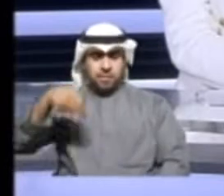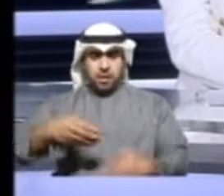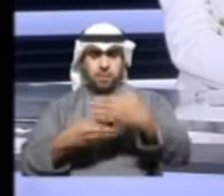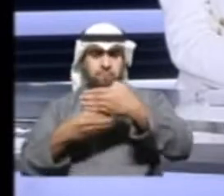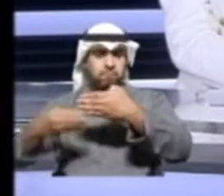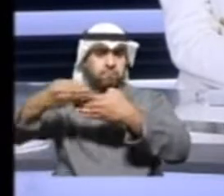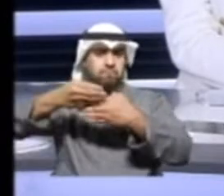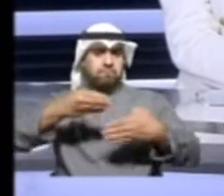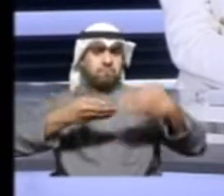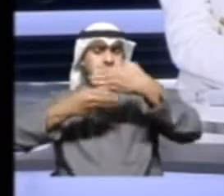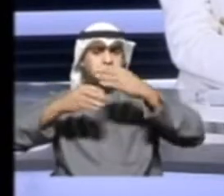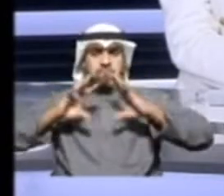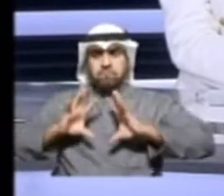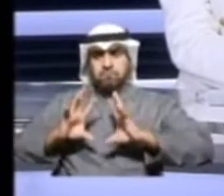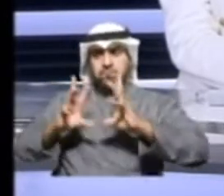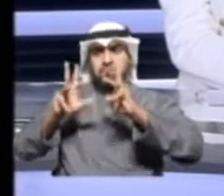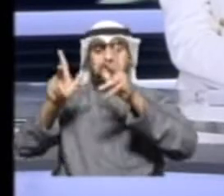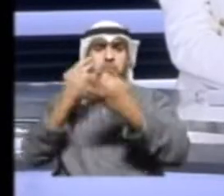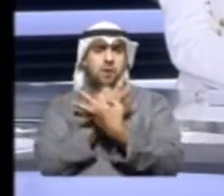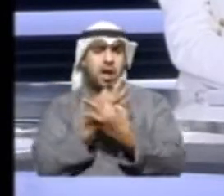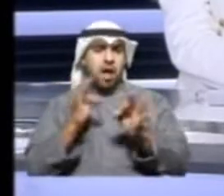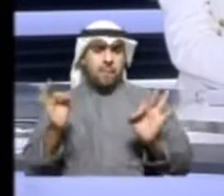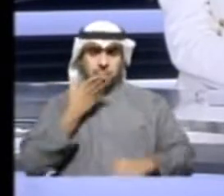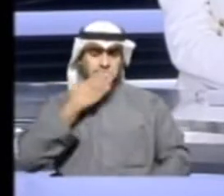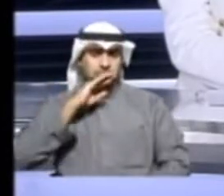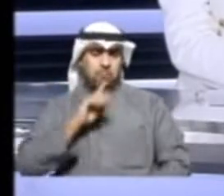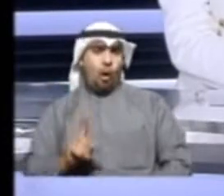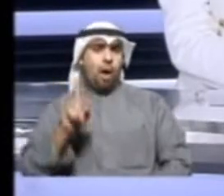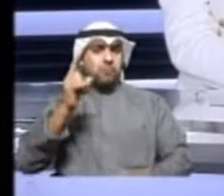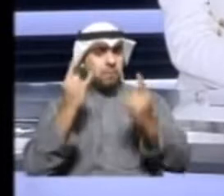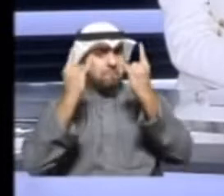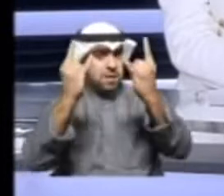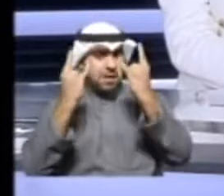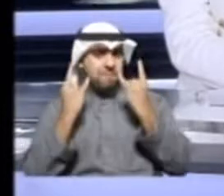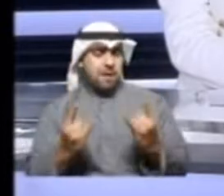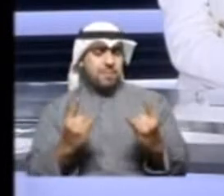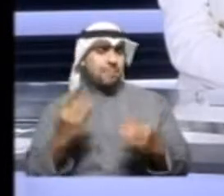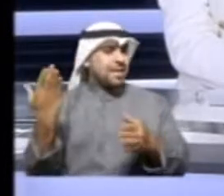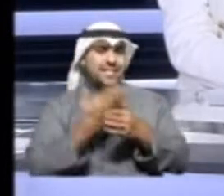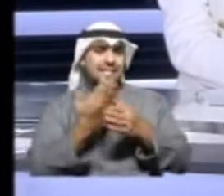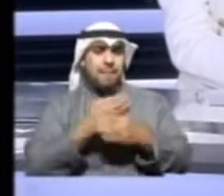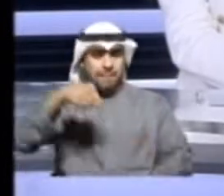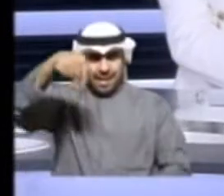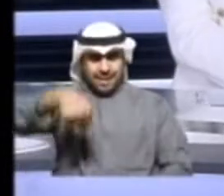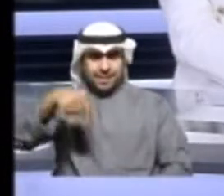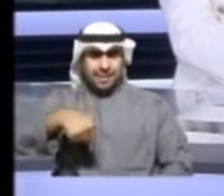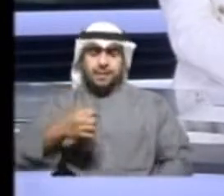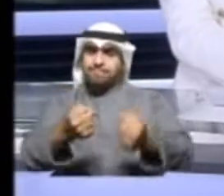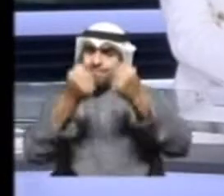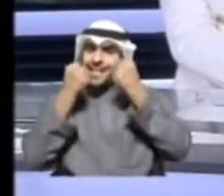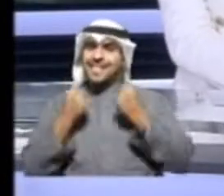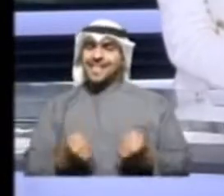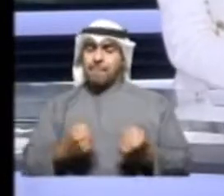رؤوس دولة الكويت لاجتماعات مجلس الأمن لشهر فبراير الجاري وسط مختلف التحديات المحيطة بهذه